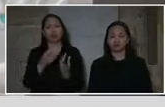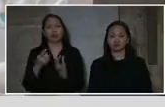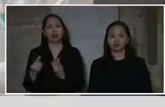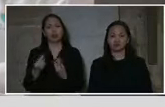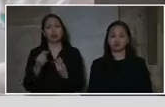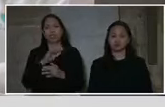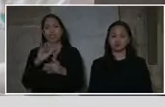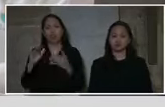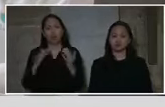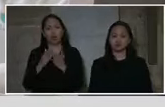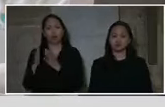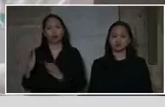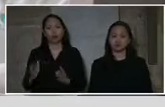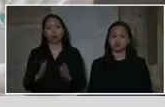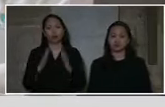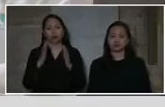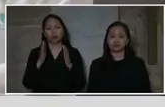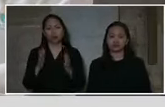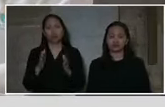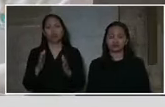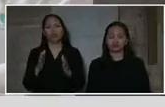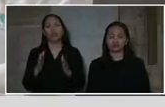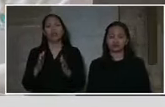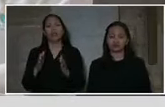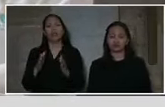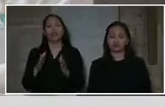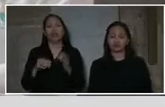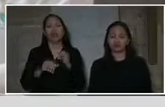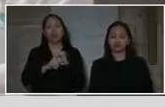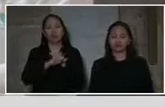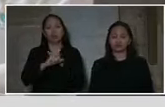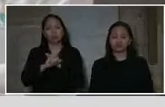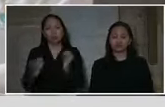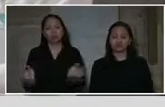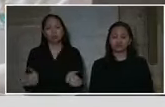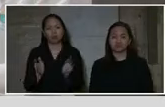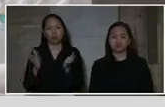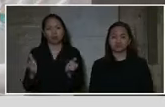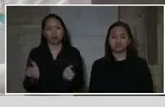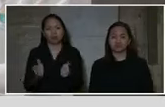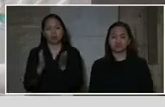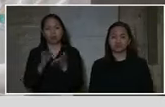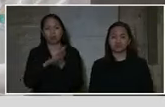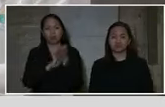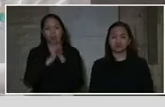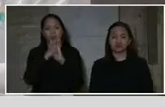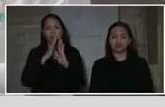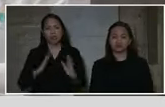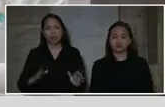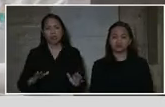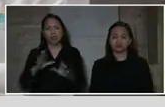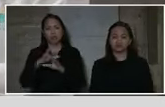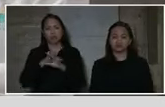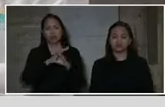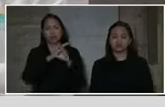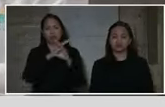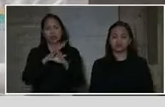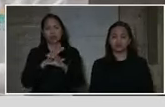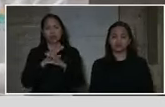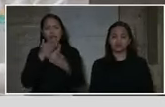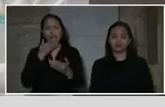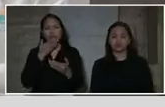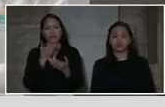paraan upang maitaguyod ang kapayapaan at pangalagaan ang kapakanan ng kanilang